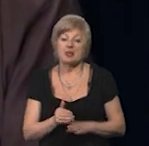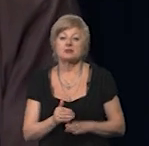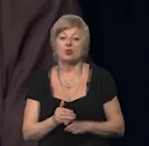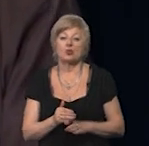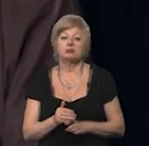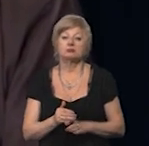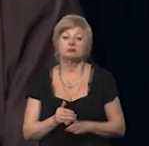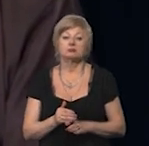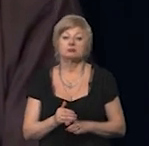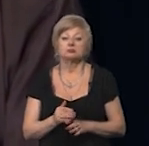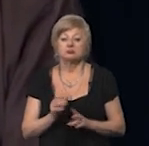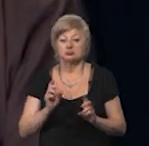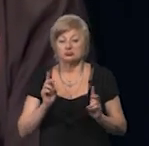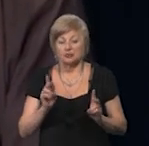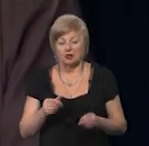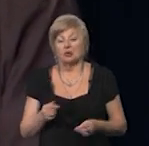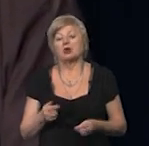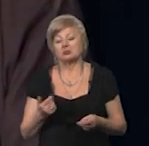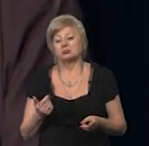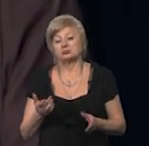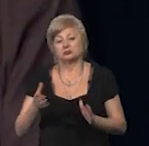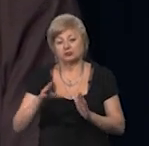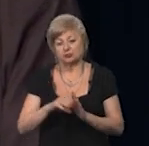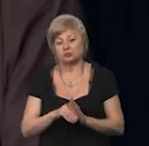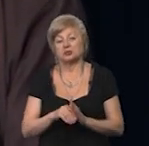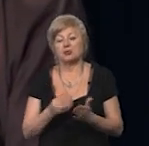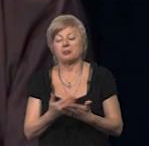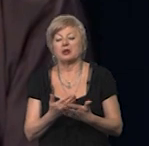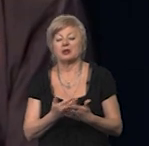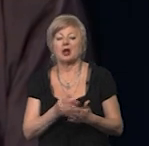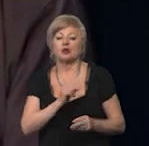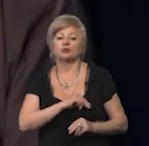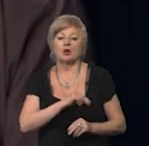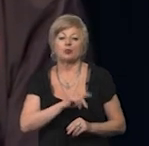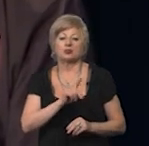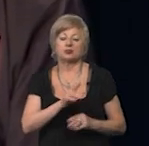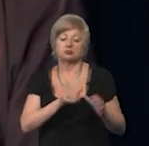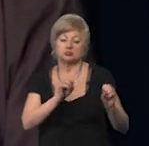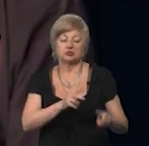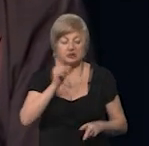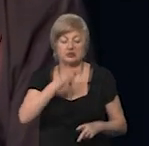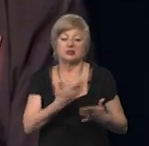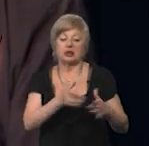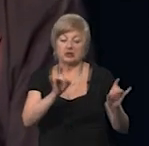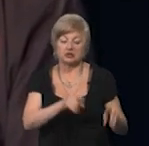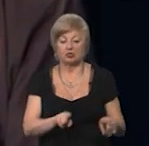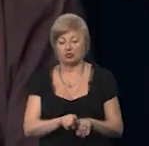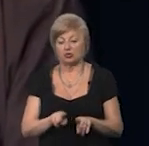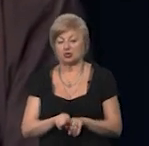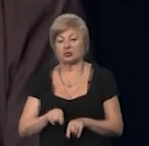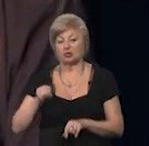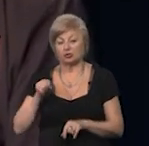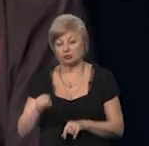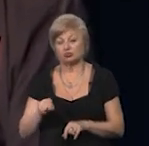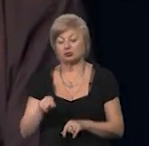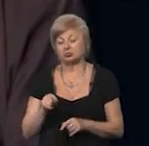як добрий ресторан, який відкриває ресторацію, ну, гарний, скажімо, та, він пройшов від